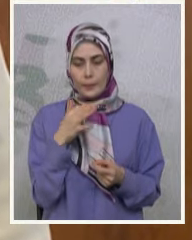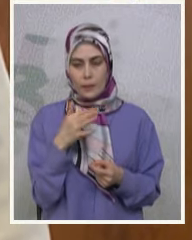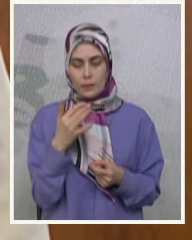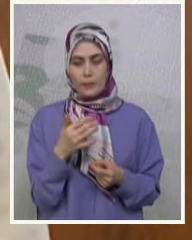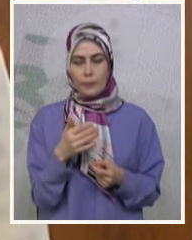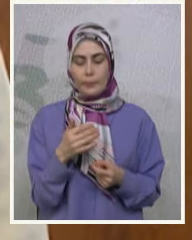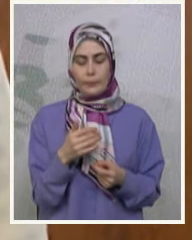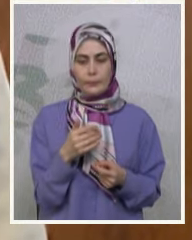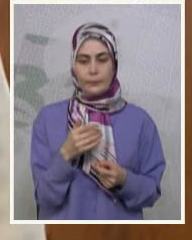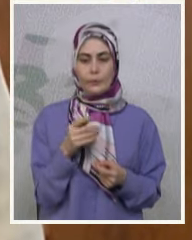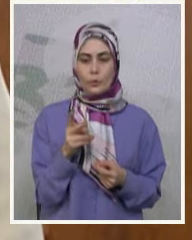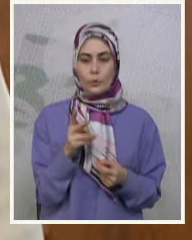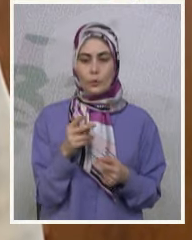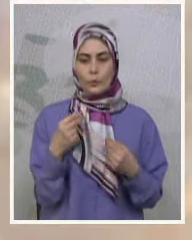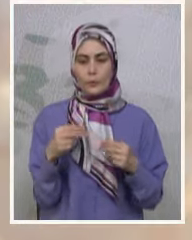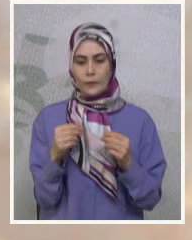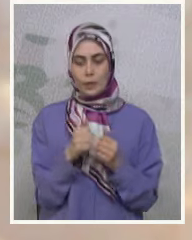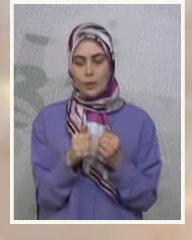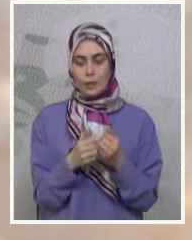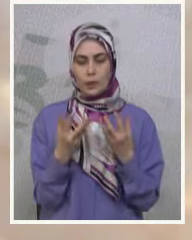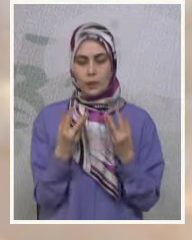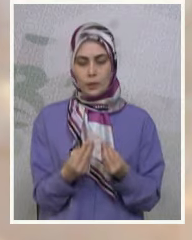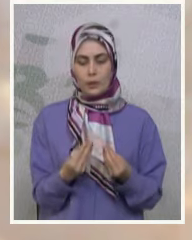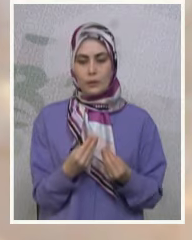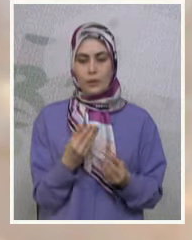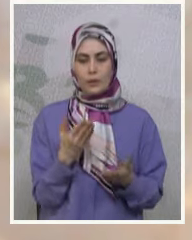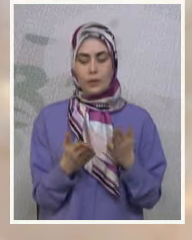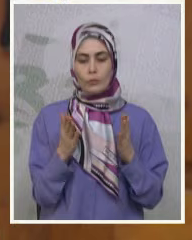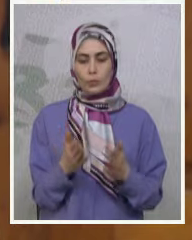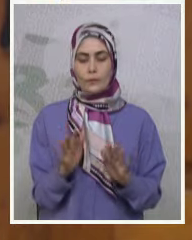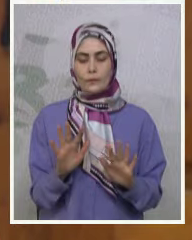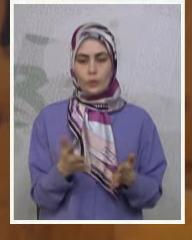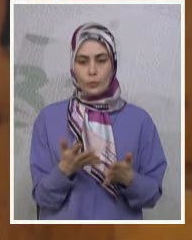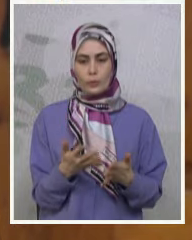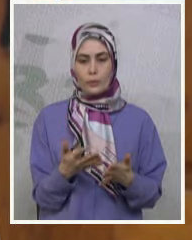которая реализуется ежедневный контроль. И если будут какие-то